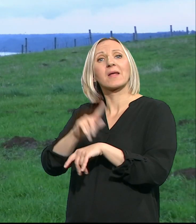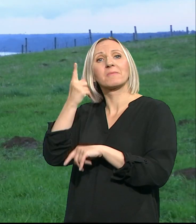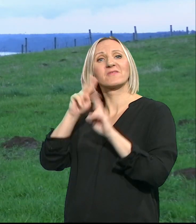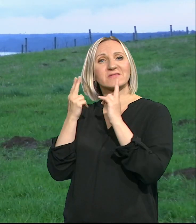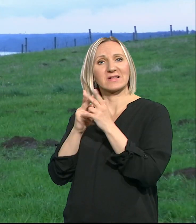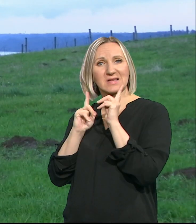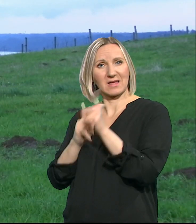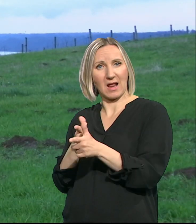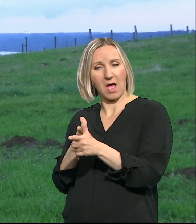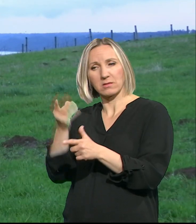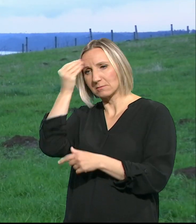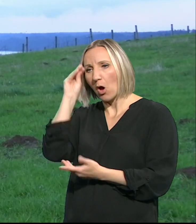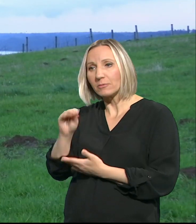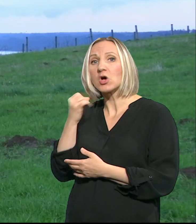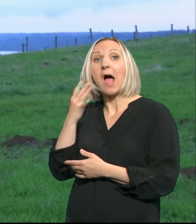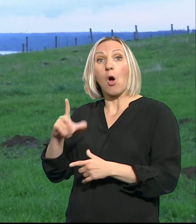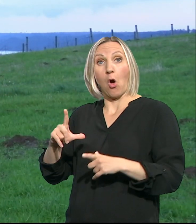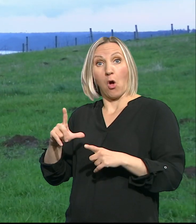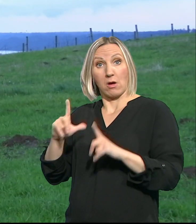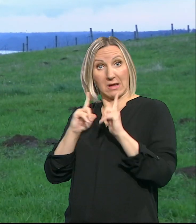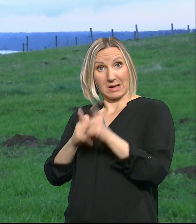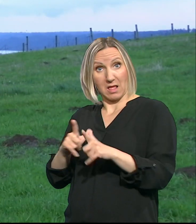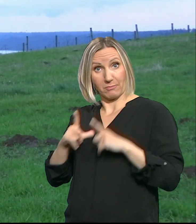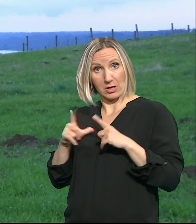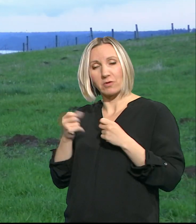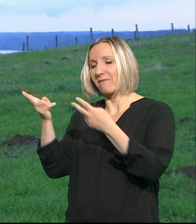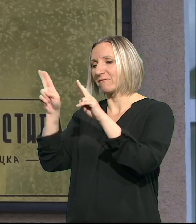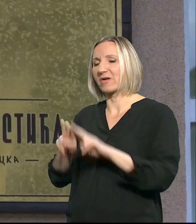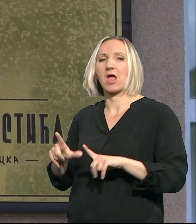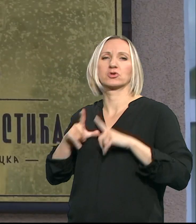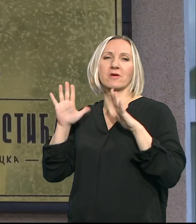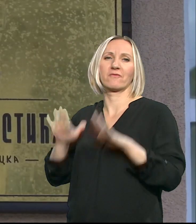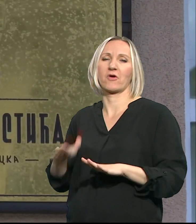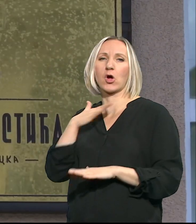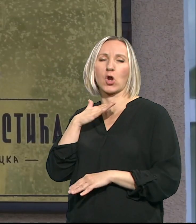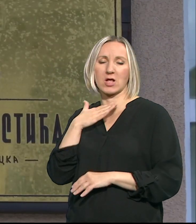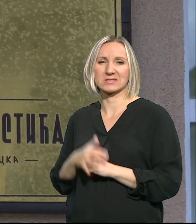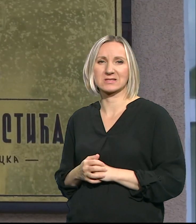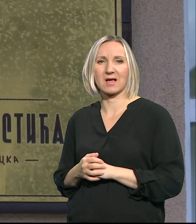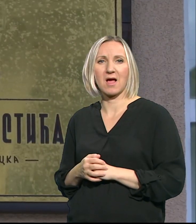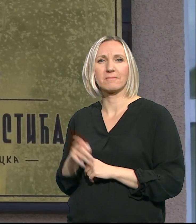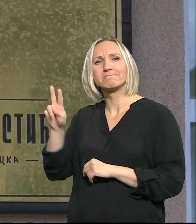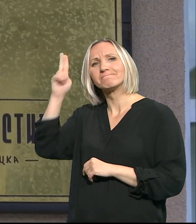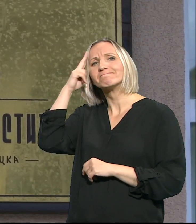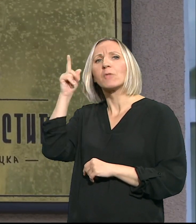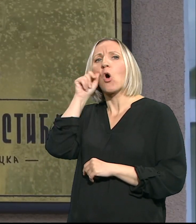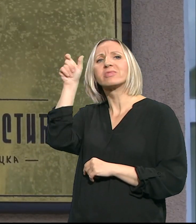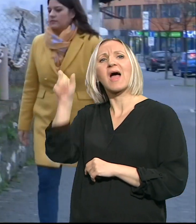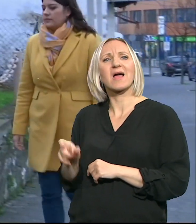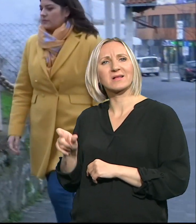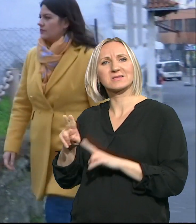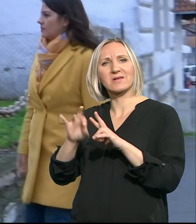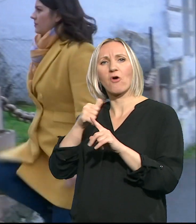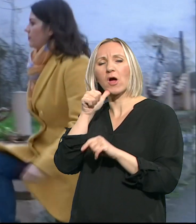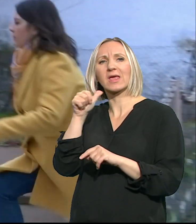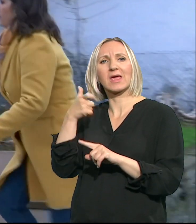ratu i sebi obećao, ako rat preživi, vratit će se u Grocku. Za zaostavštinom oca čuvenog kompozitora Vokija Kostića